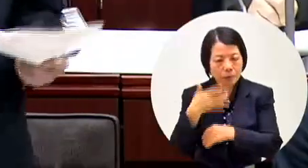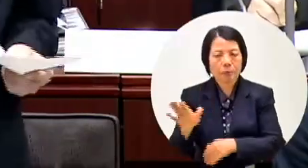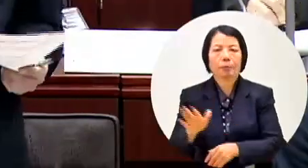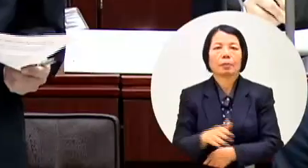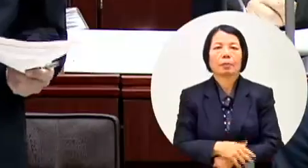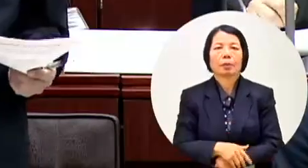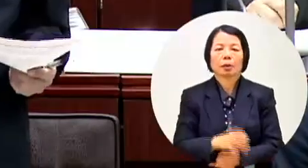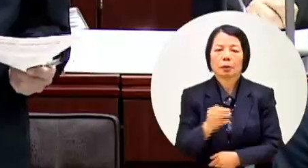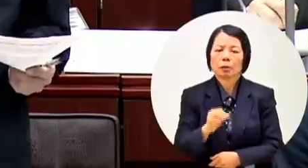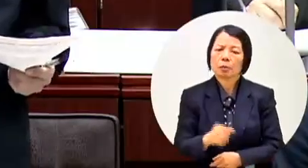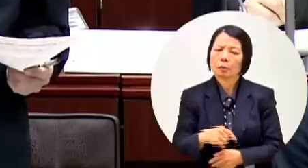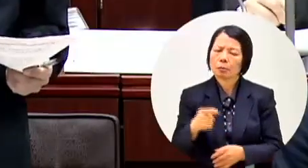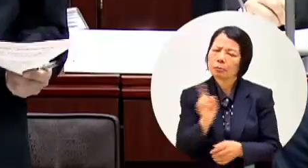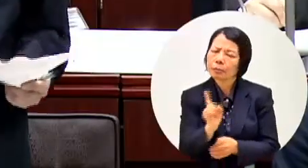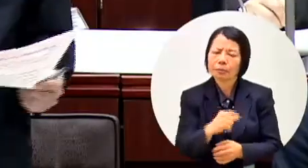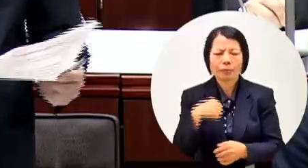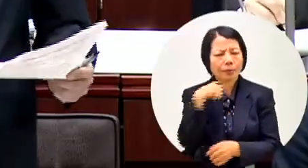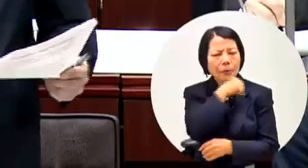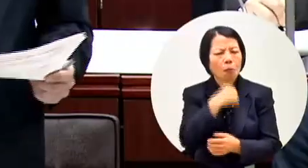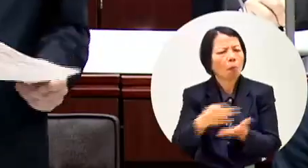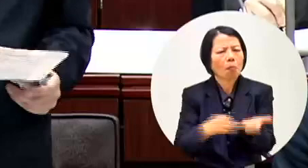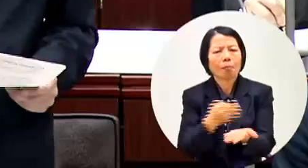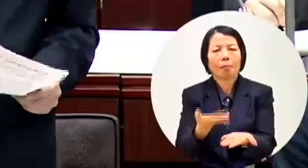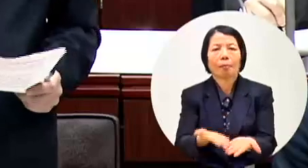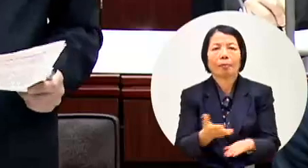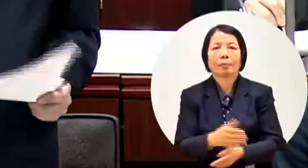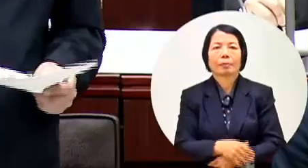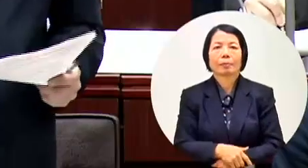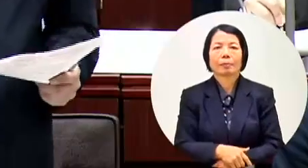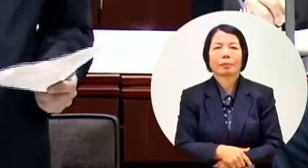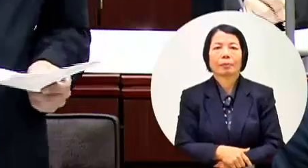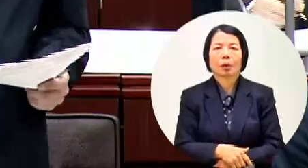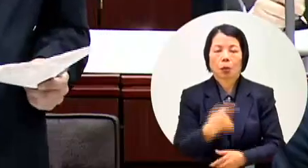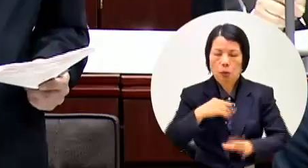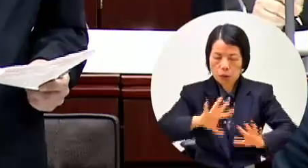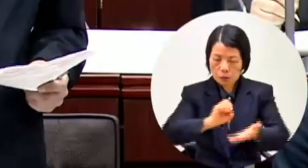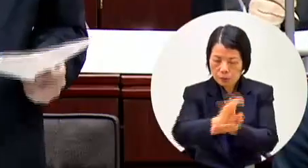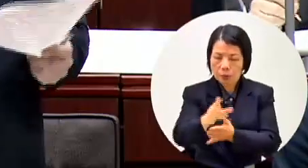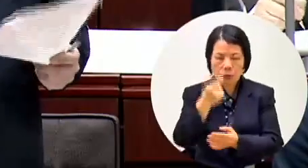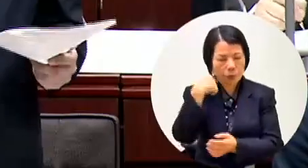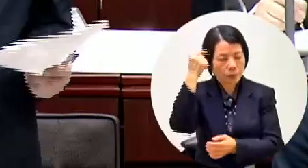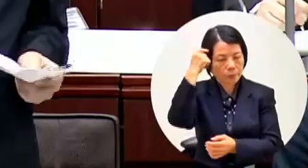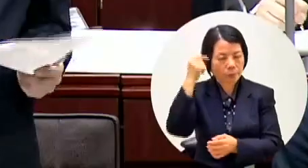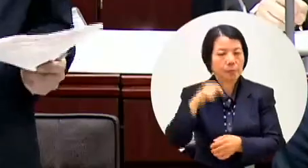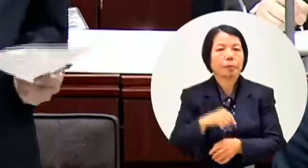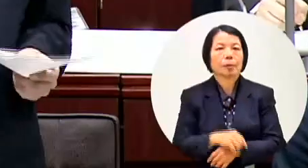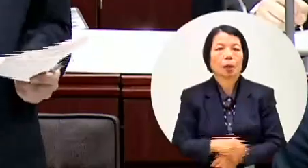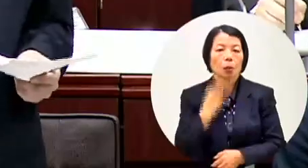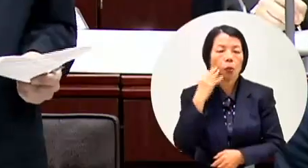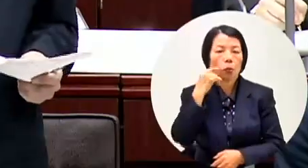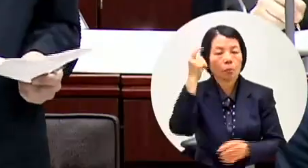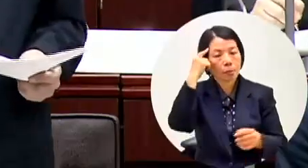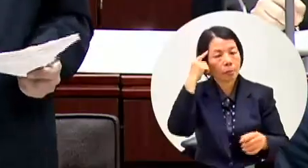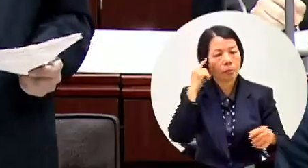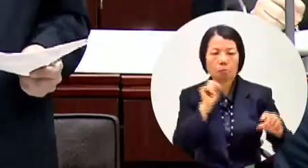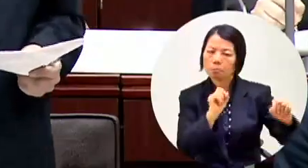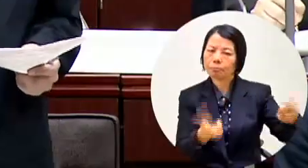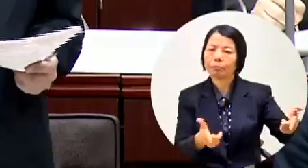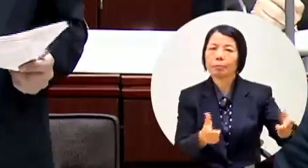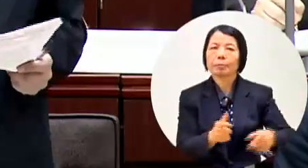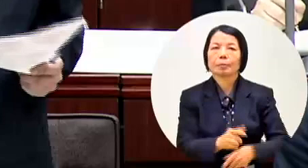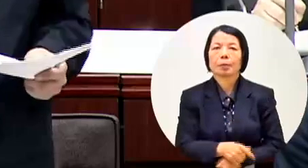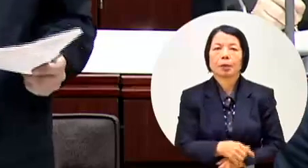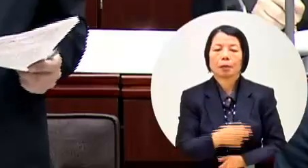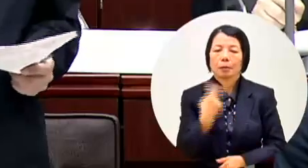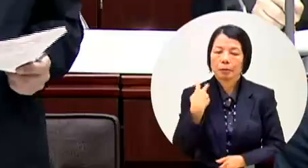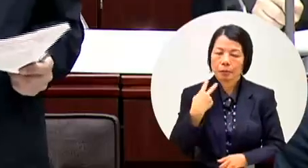么叫卖台呢？这一点我要跟大家报告，这是我的理念。如果大家觉得理念你们没办法接受，我们可以在